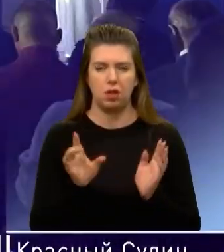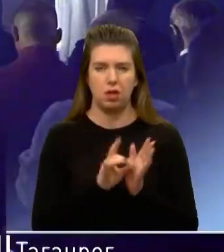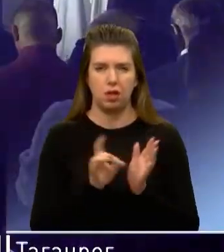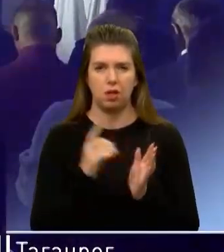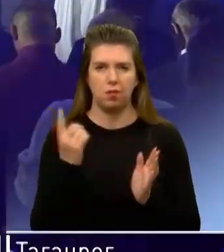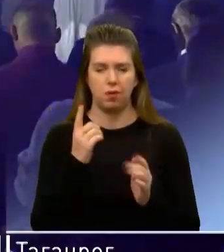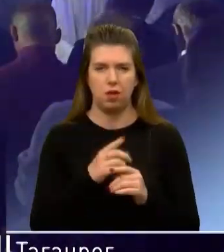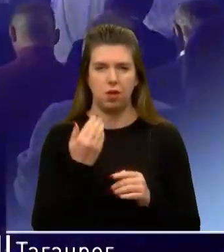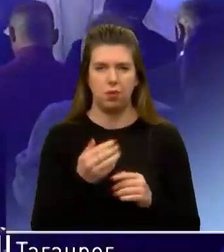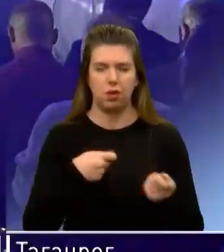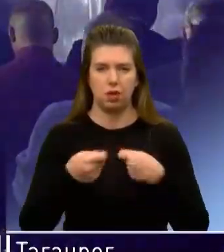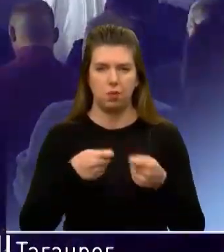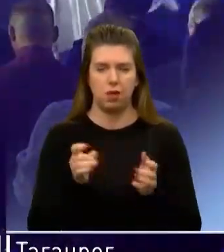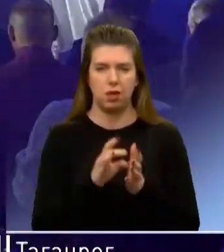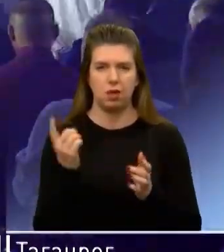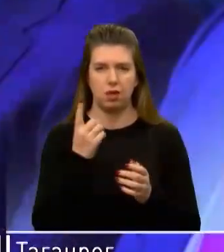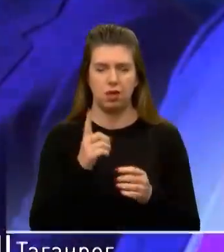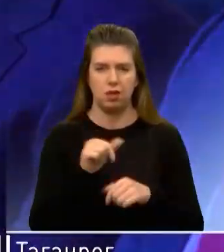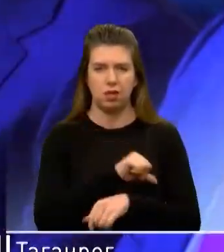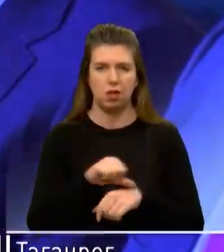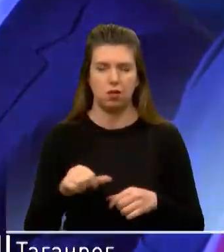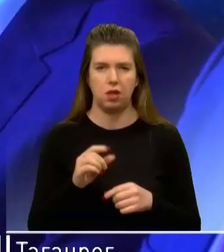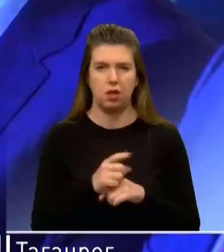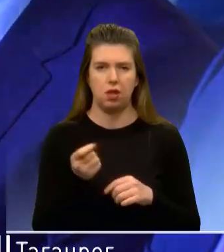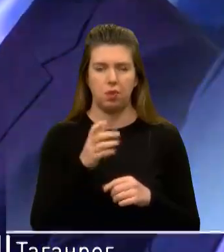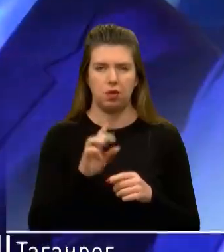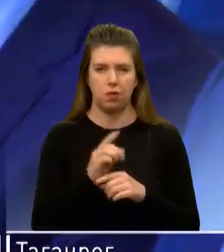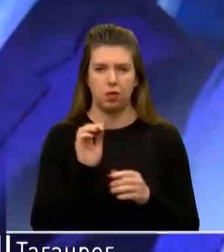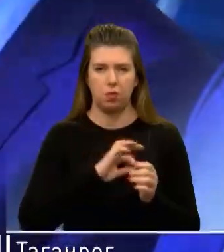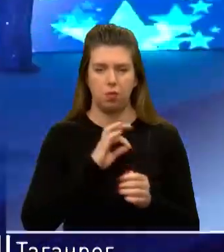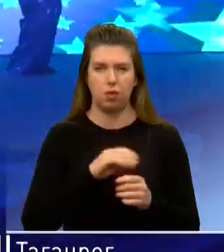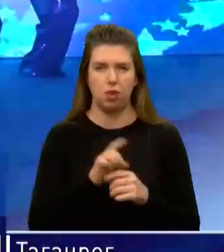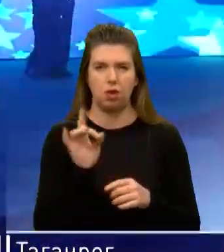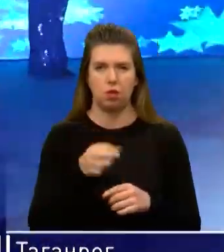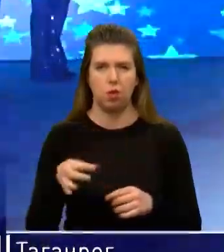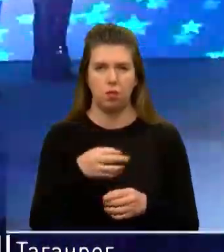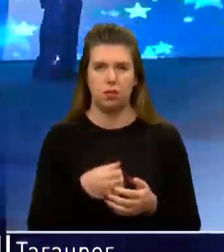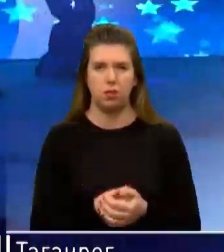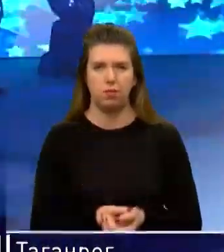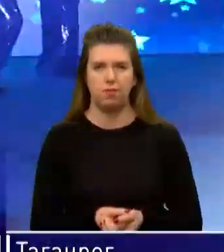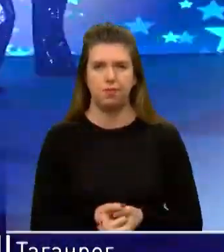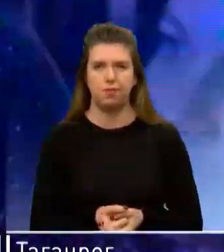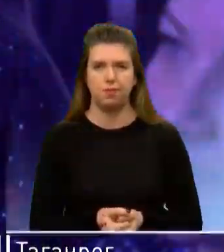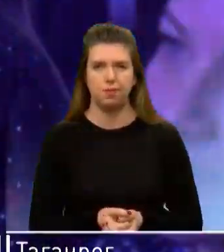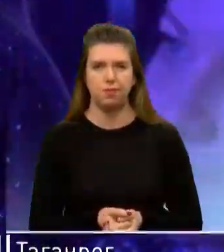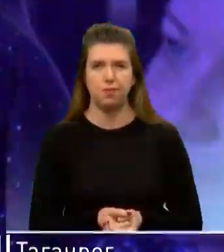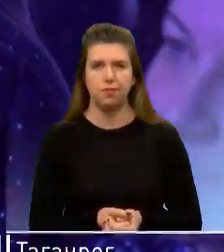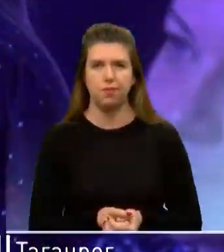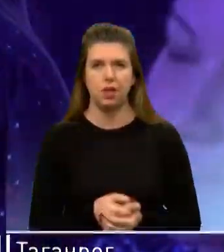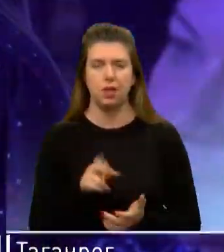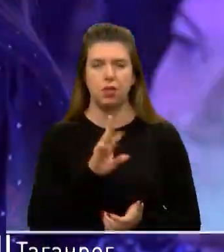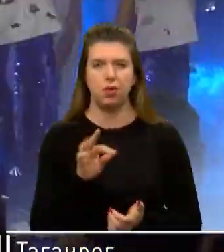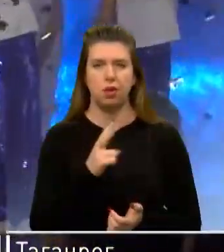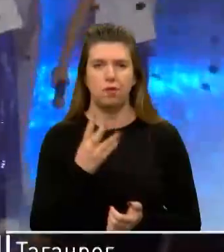электроэнергии экспорту электроэнергии за рубеж и немалую роль в этом играет Ростовская область Виктория слепченко Алексей покатила